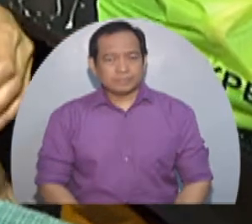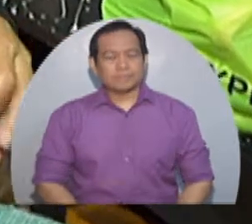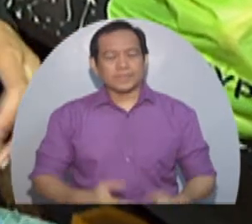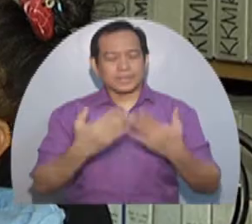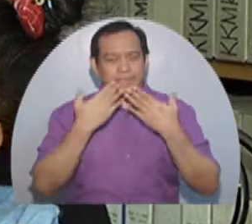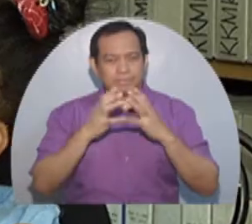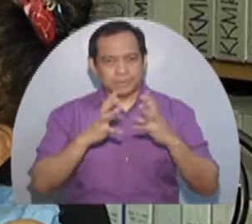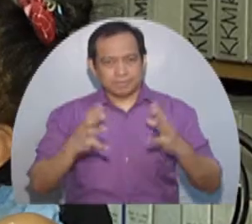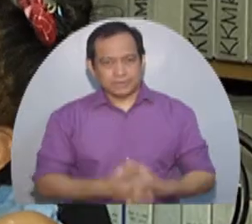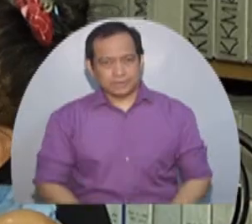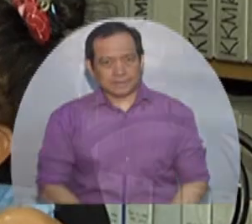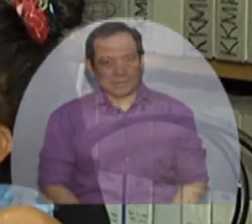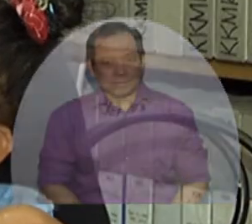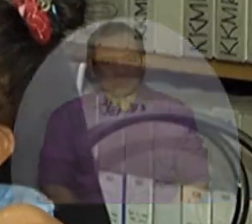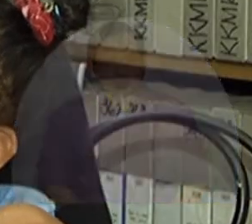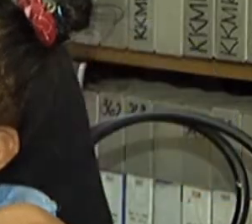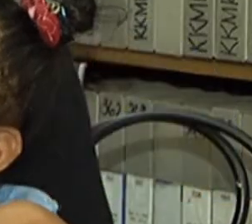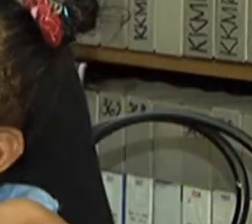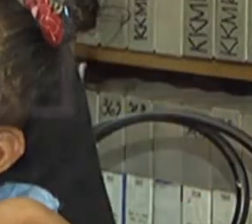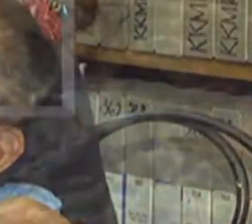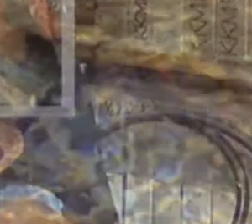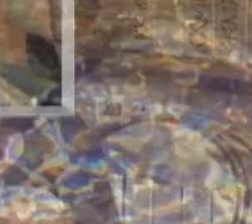katawan niya. Maraming salamat po.